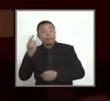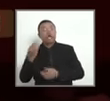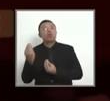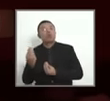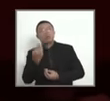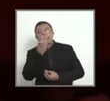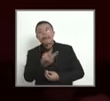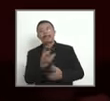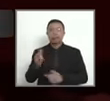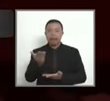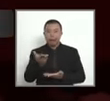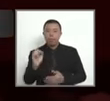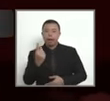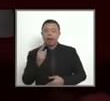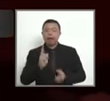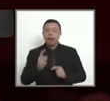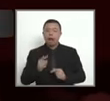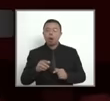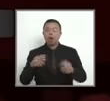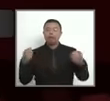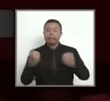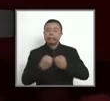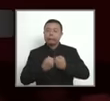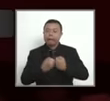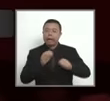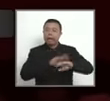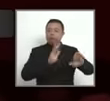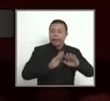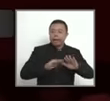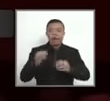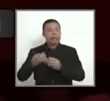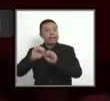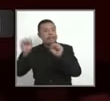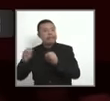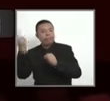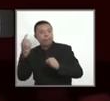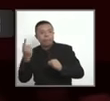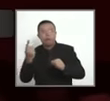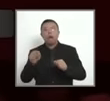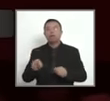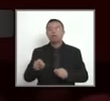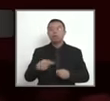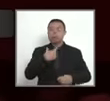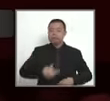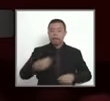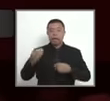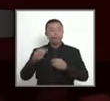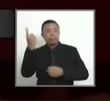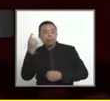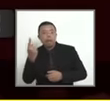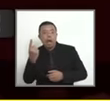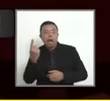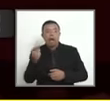diingatkan kembali peristiwa sebelum reformasiik di mana kar kita ketika kita berbicara semua itu di litsus